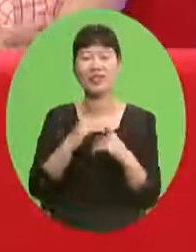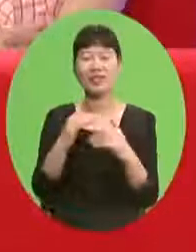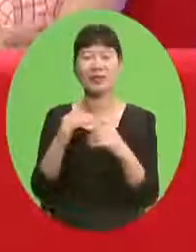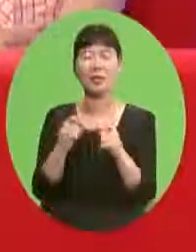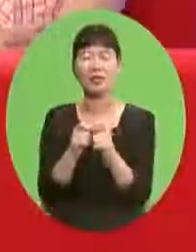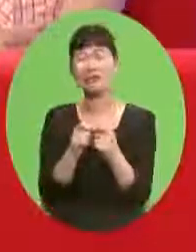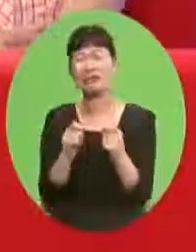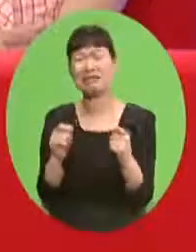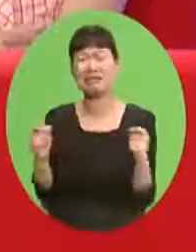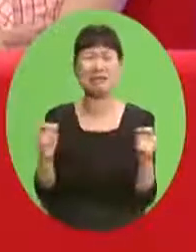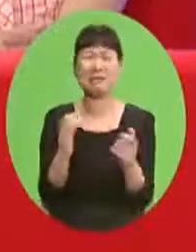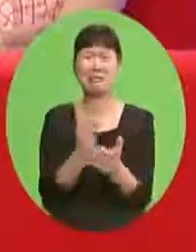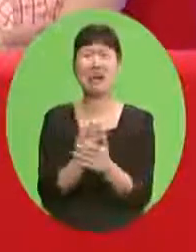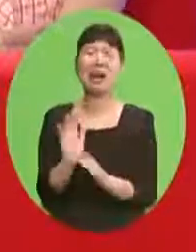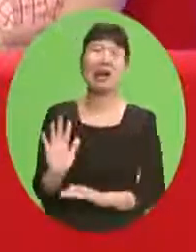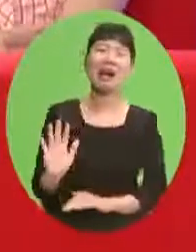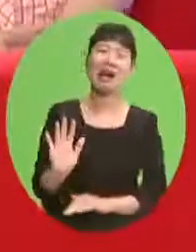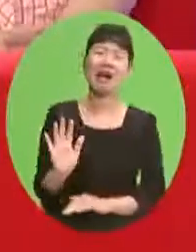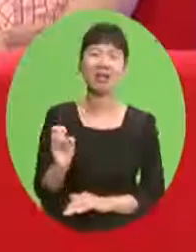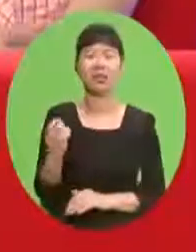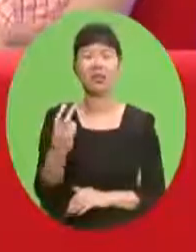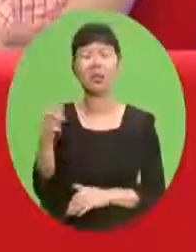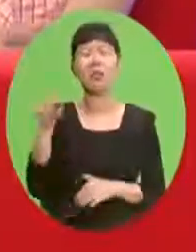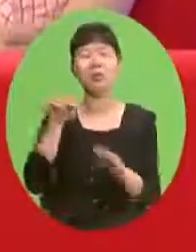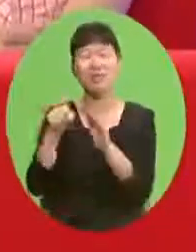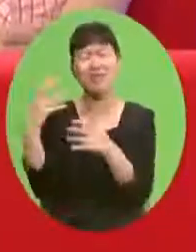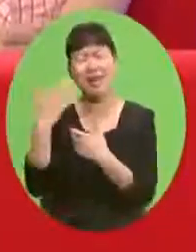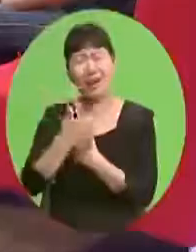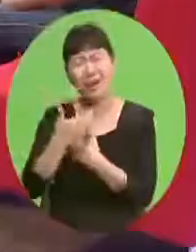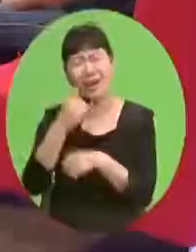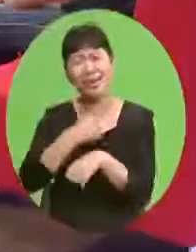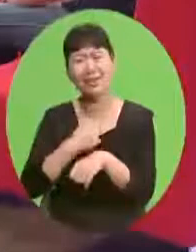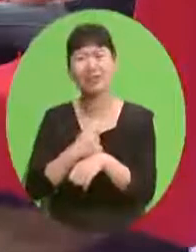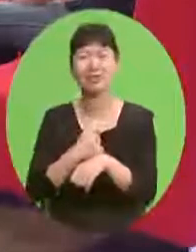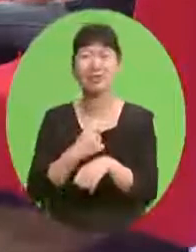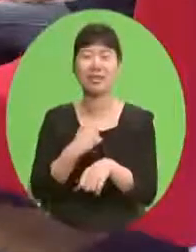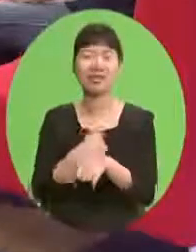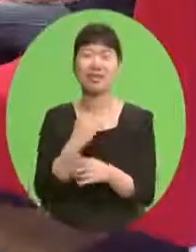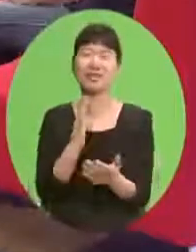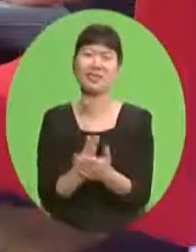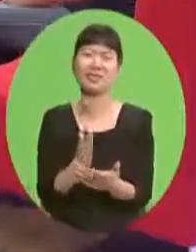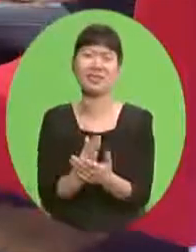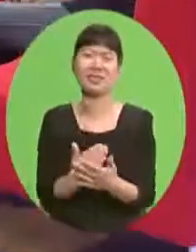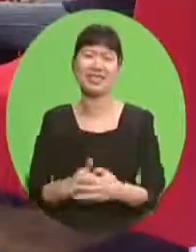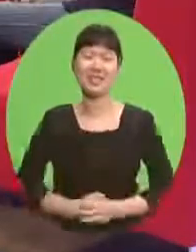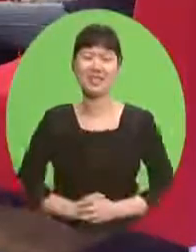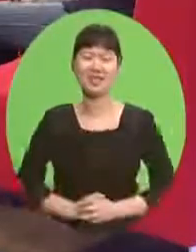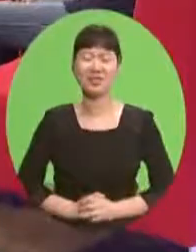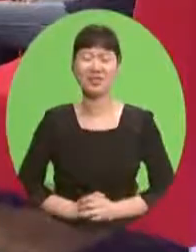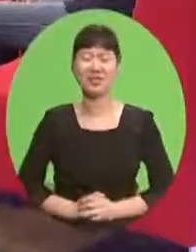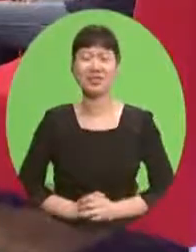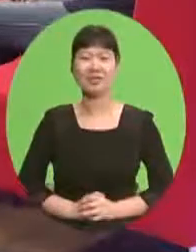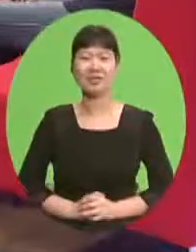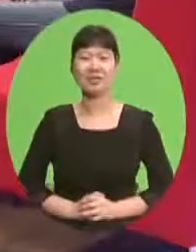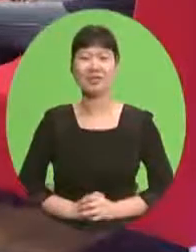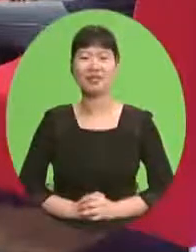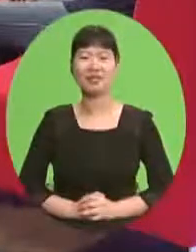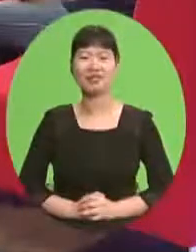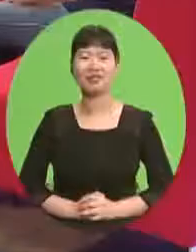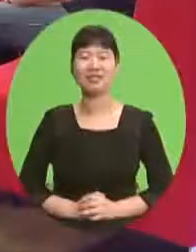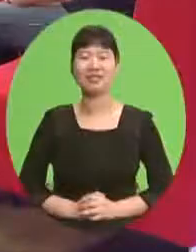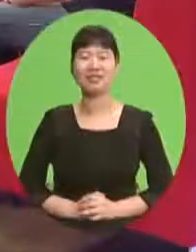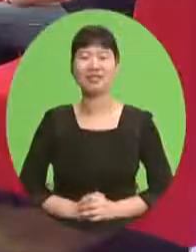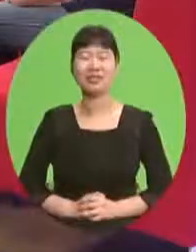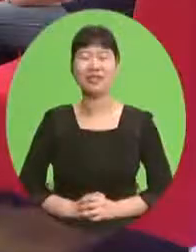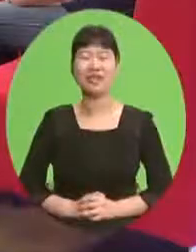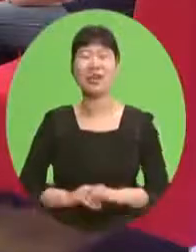질질 끌지 마세요. 네. 뭐 안녕 이랬다 도로 가서 또 한번 안아주고 이렇게 돌아오면 아니 그럼 또 애가 또 약간 네. 위로가 또, 되지 않을까